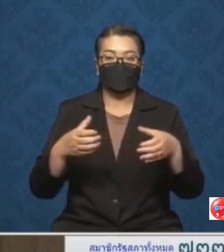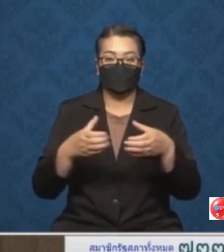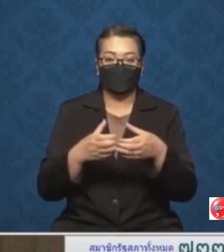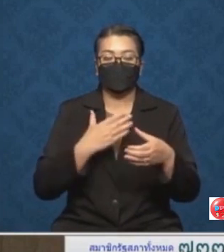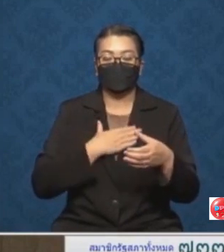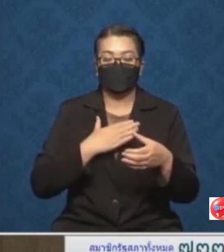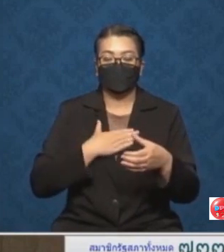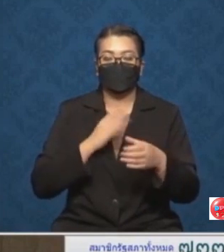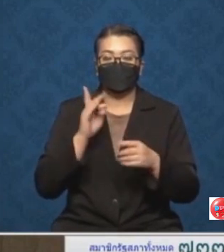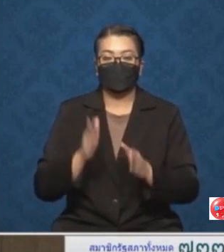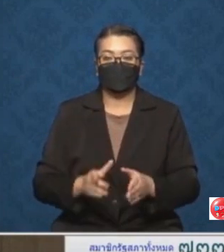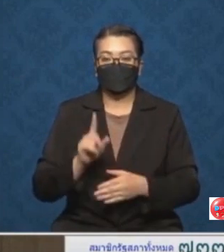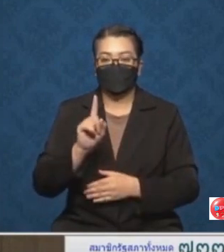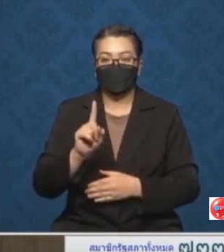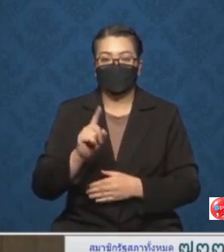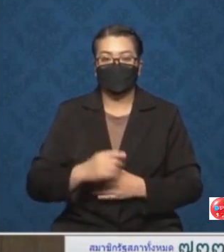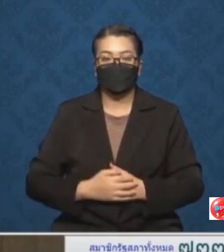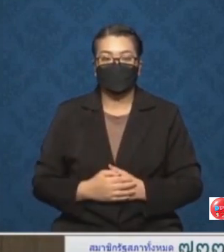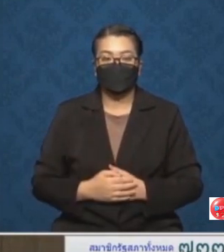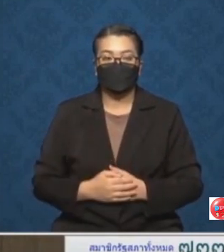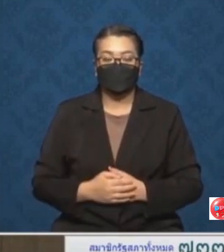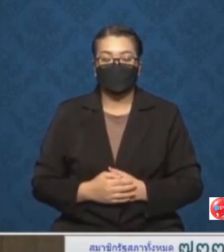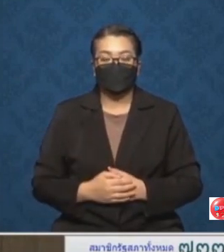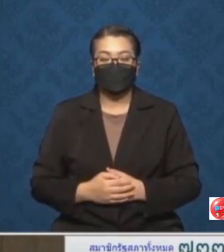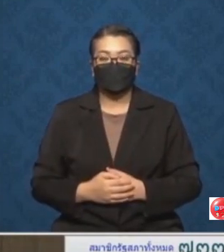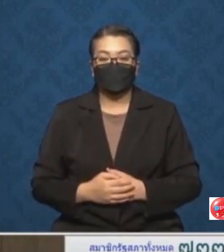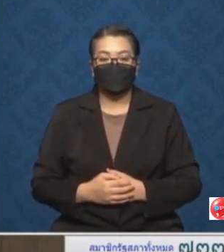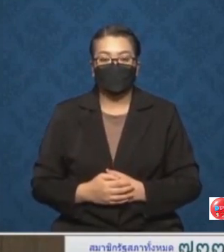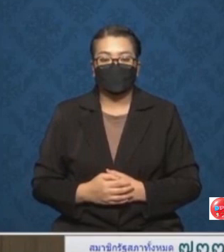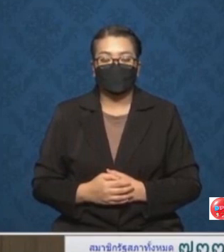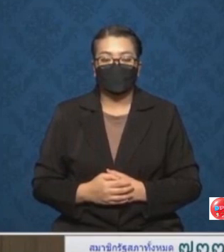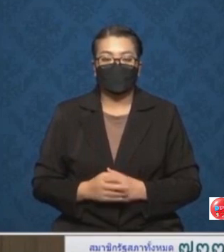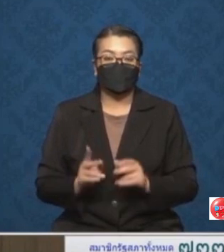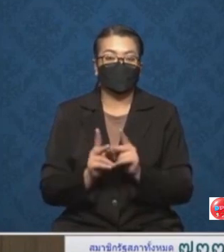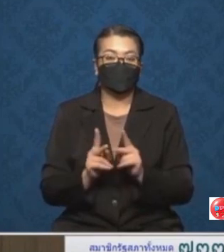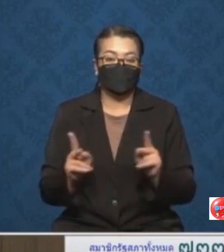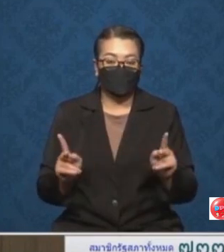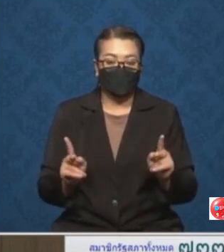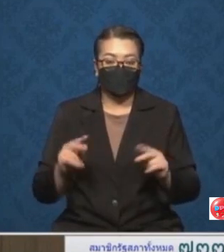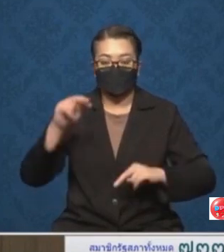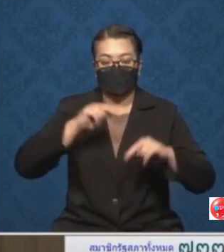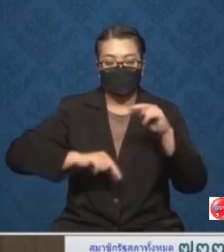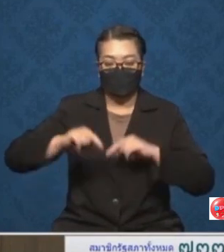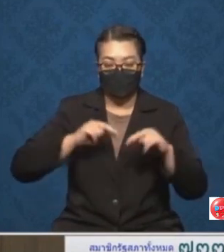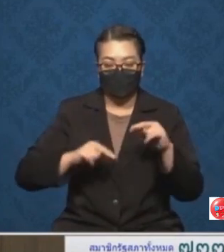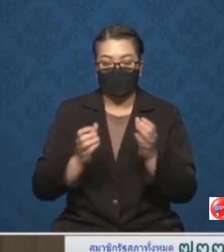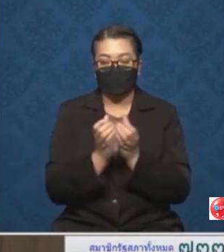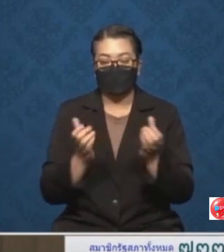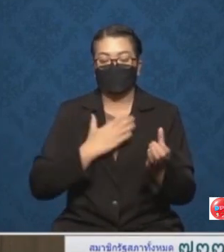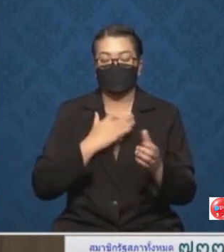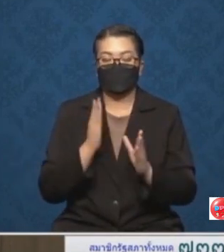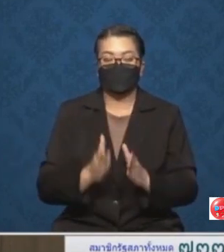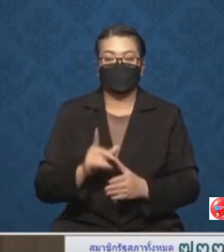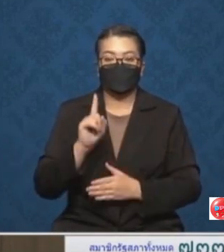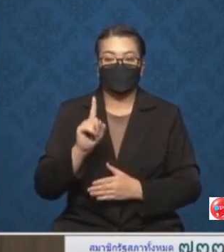านีขอเสนอรายชื่อกรรมธิการวิสามัญในสัดส่วนของพรรคประชาชาติจำนวน1ท่